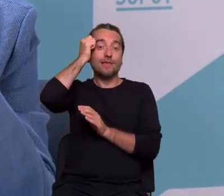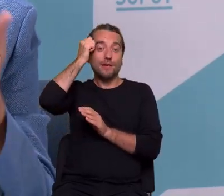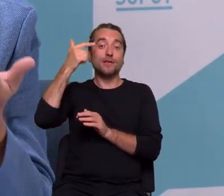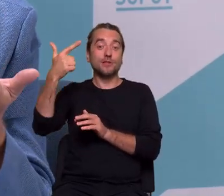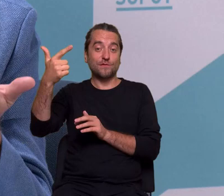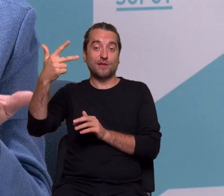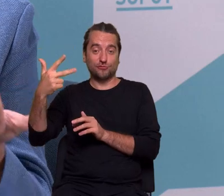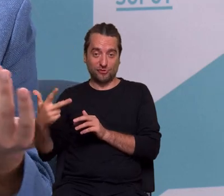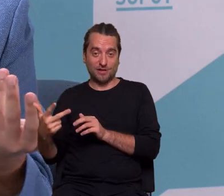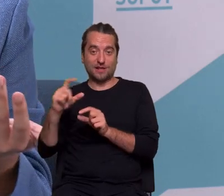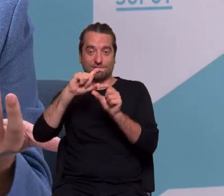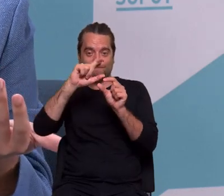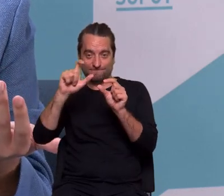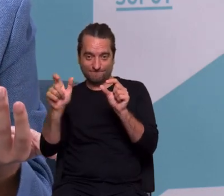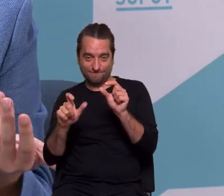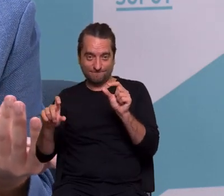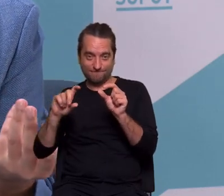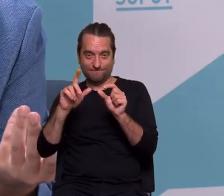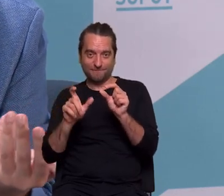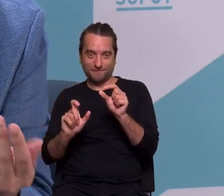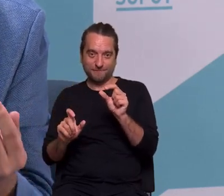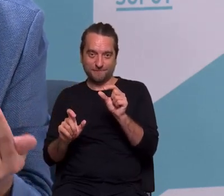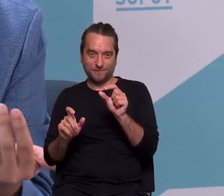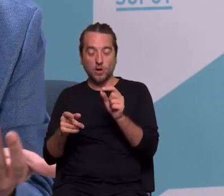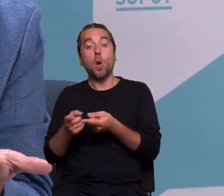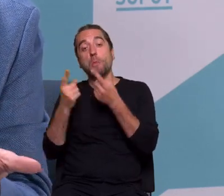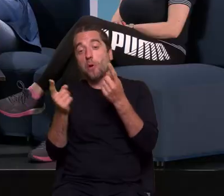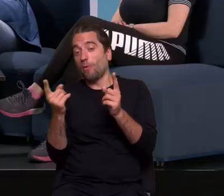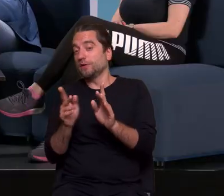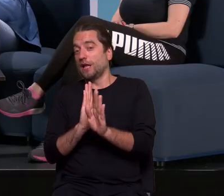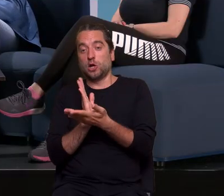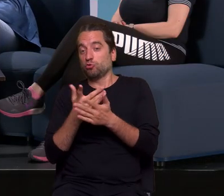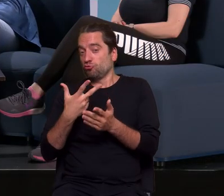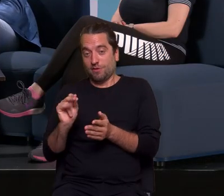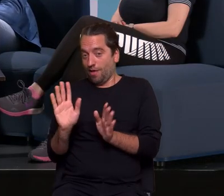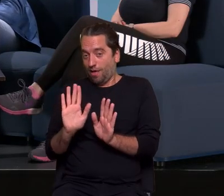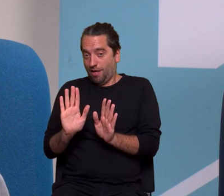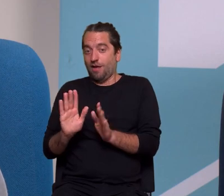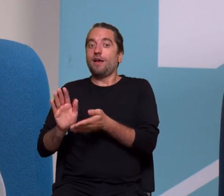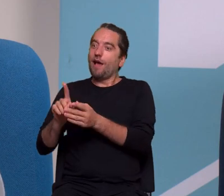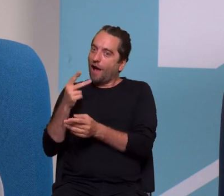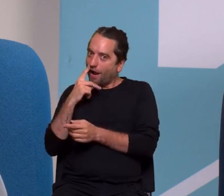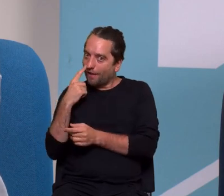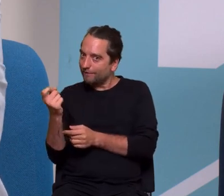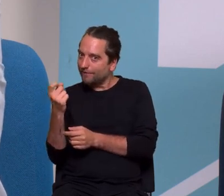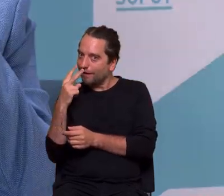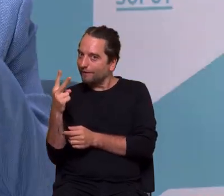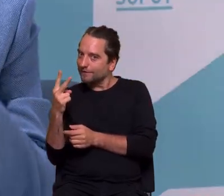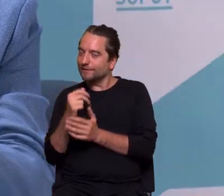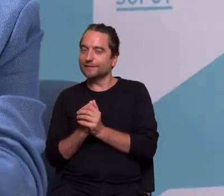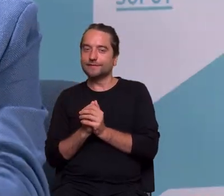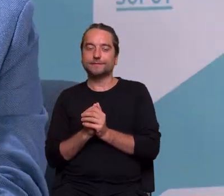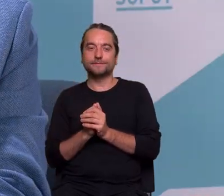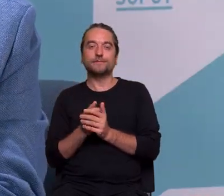2/3 swastyki nie są chyba promocją nazizmu. Tak, no właśnie, o to chodzi. Chociaż